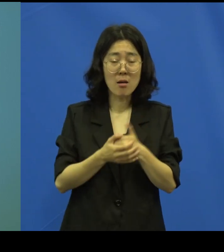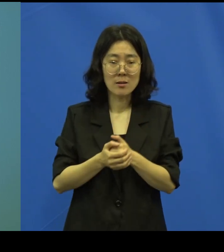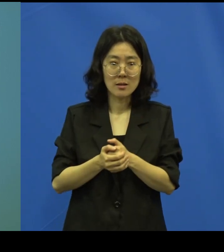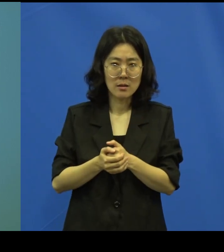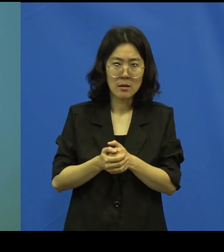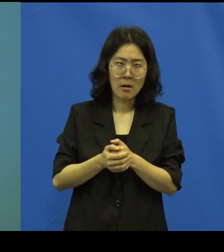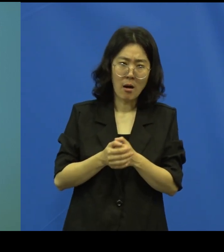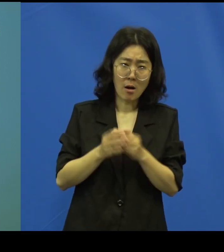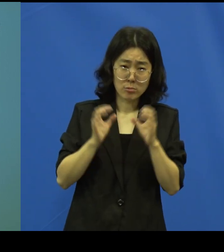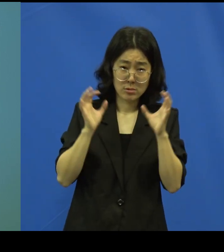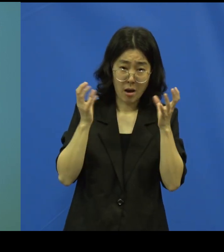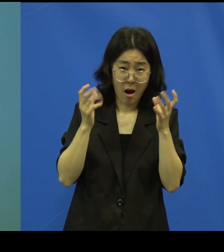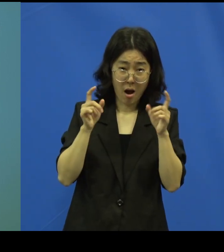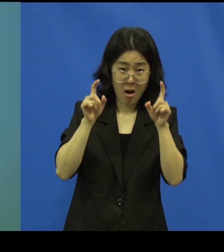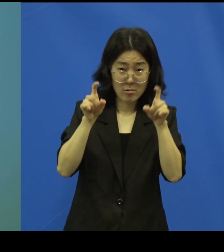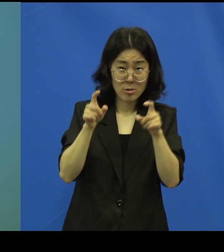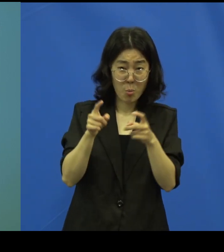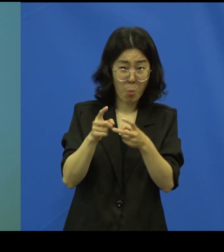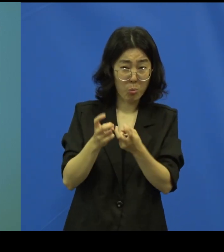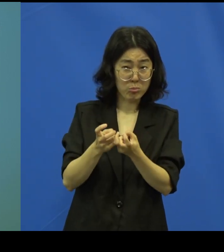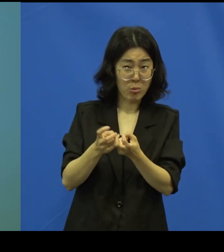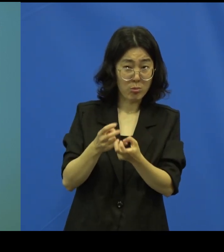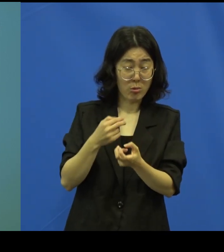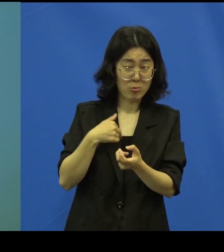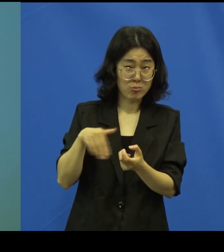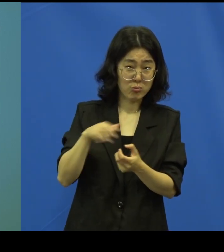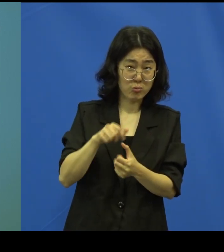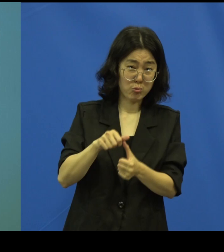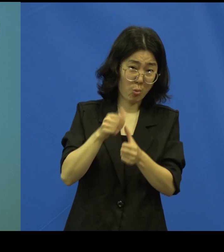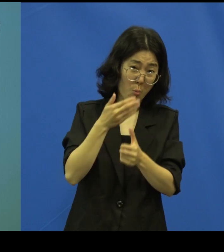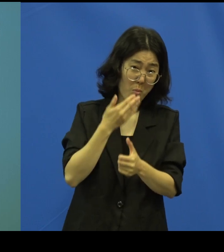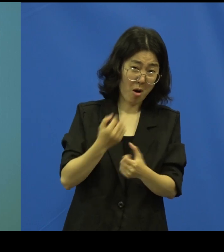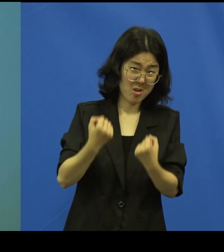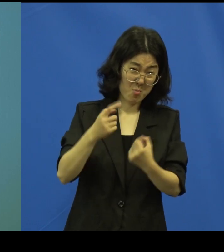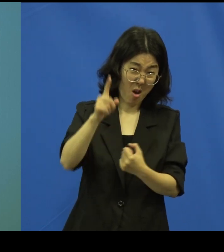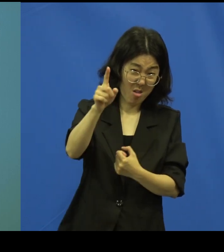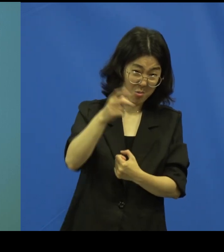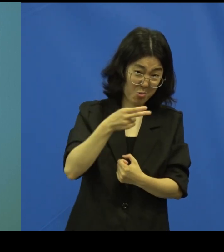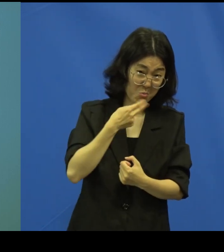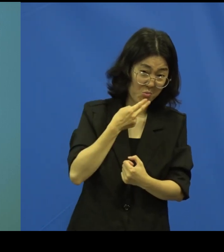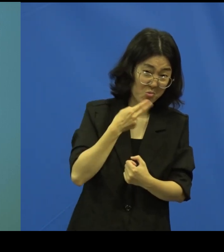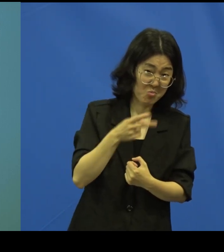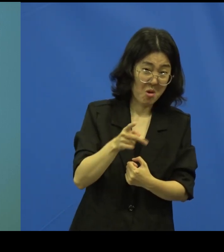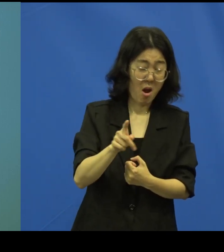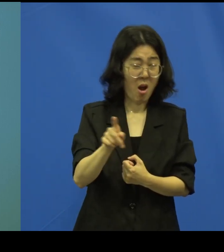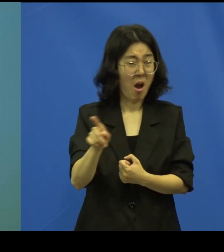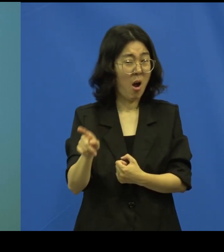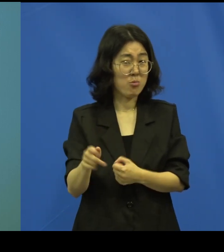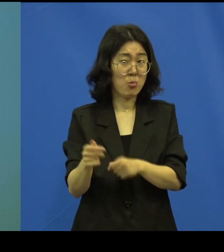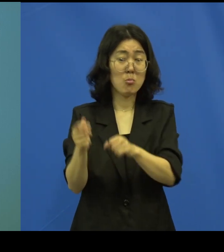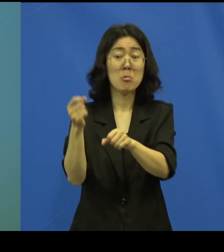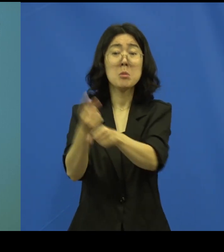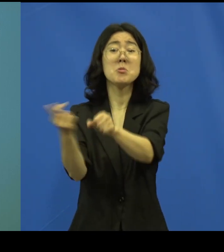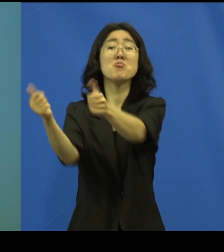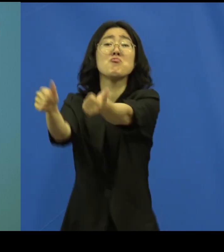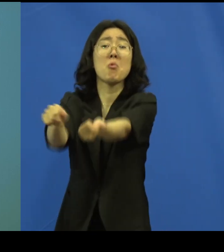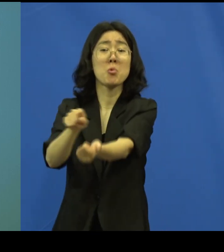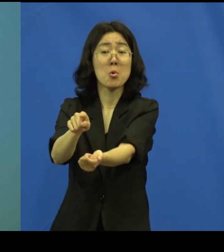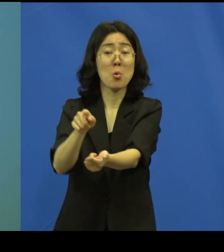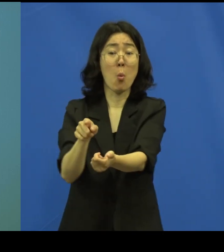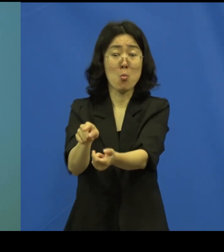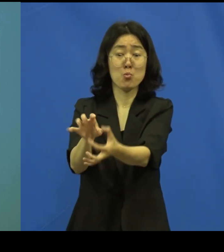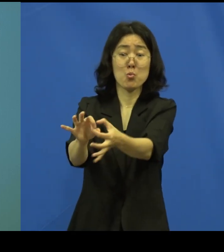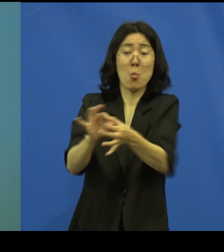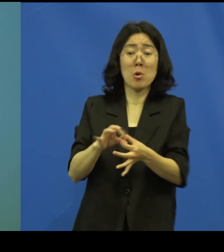죽임당하신 어린 양. 근데 그 죽임을 당했는데 어떻게 승리를 말할 수 있는가? 친숙하지 않은 개념이에요. 이게 일반론으로